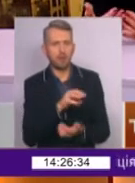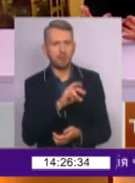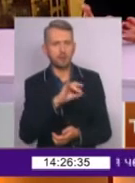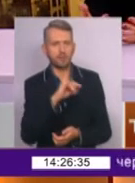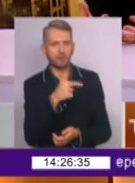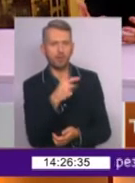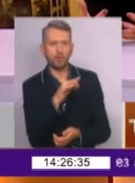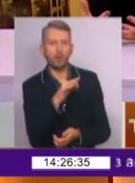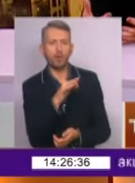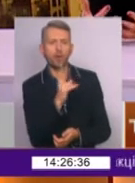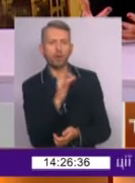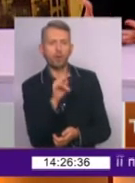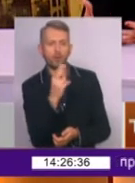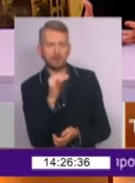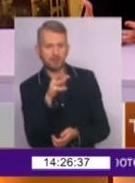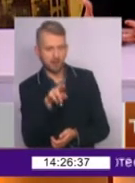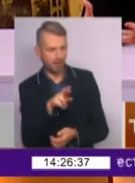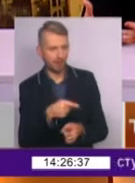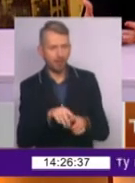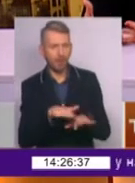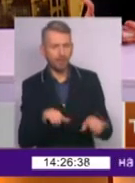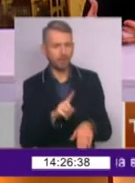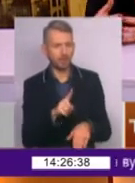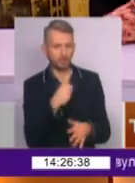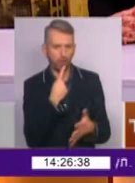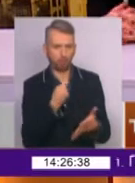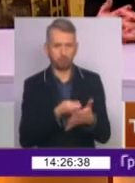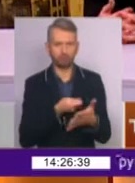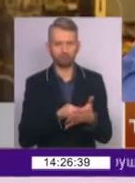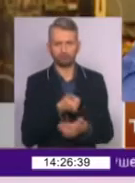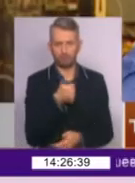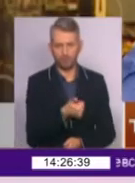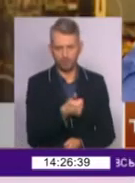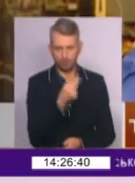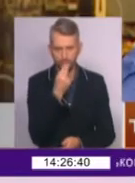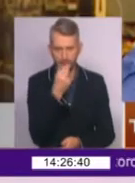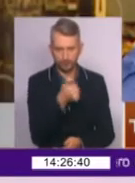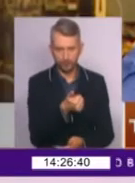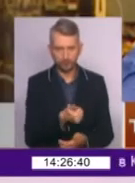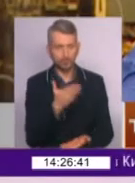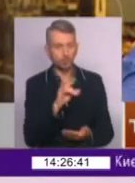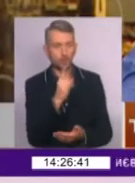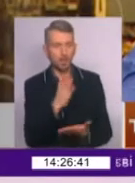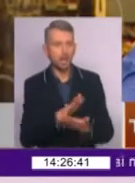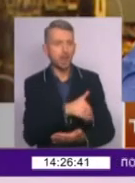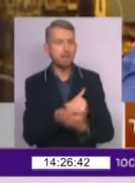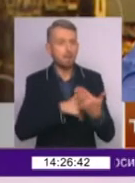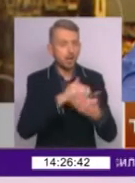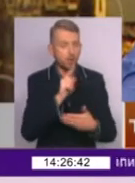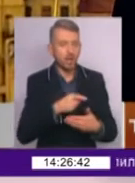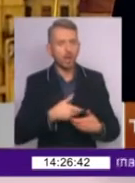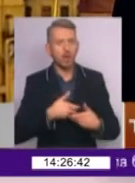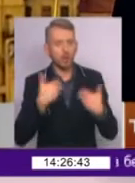Як правило, це все дітки такі гарно вгодовані. Паратрофіки. Паратрофіки такі, да. І тому, якщо є в дитини температура, її